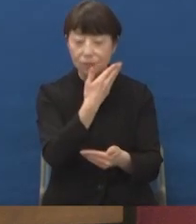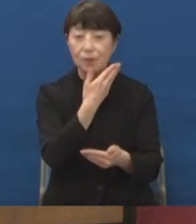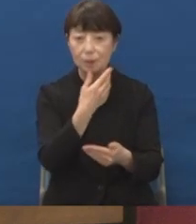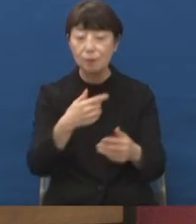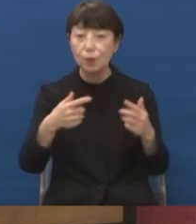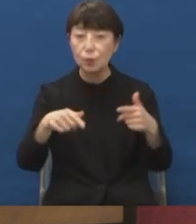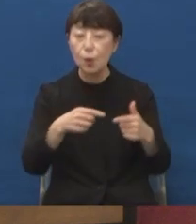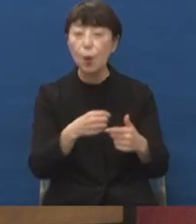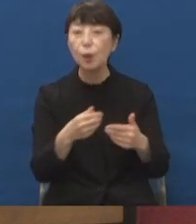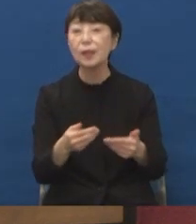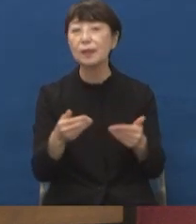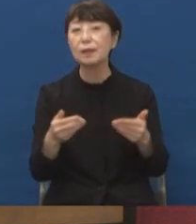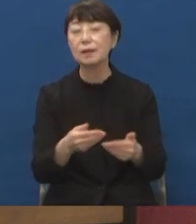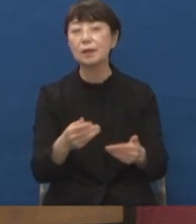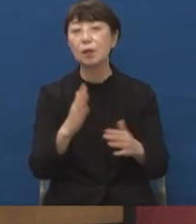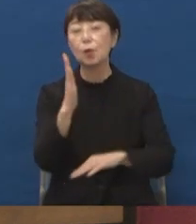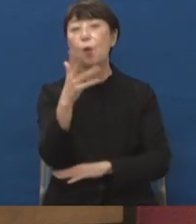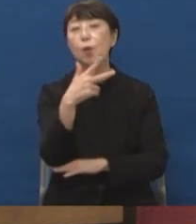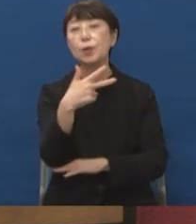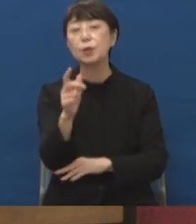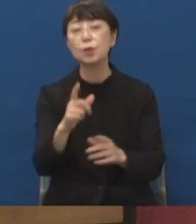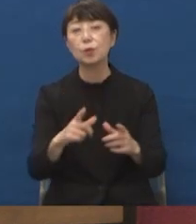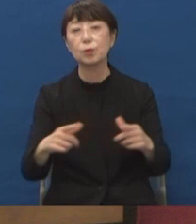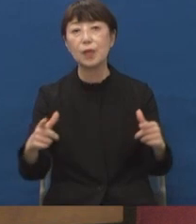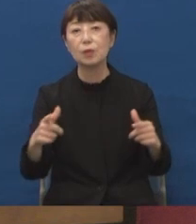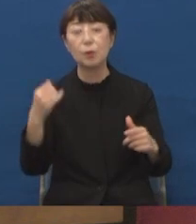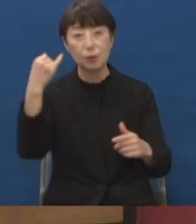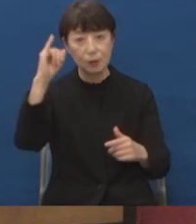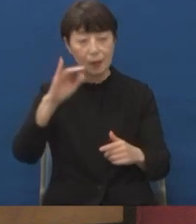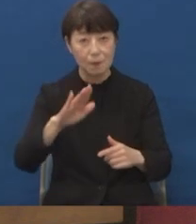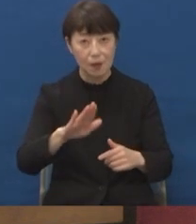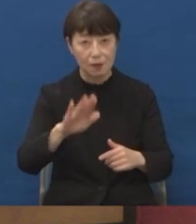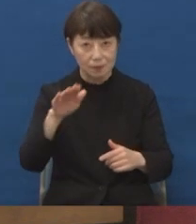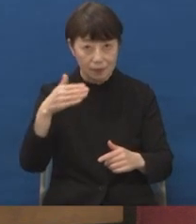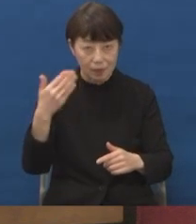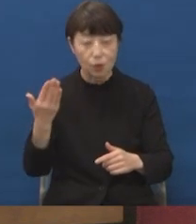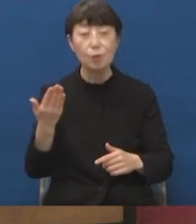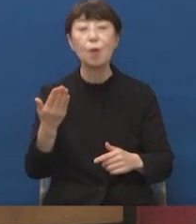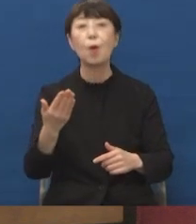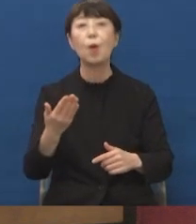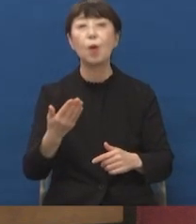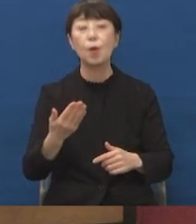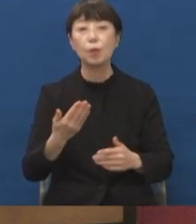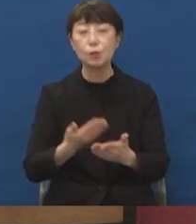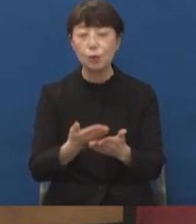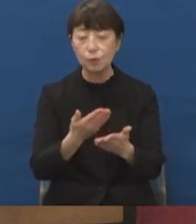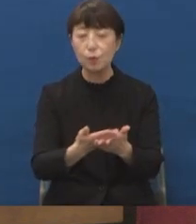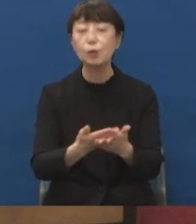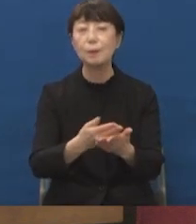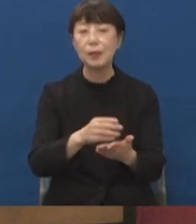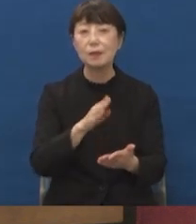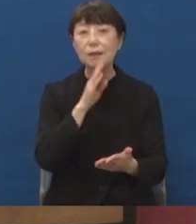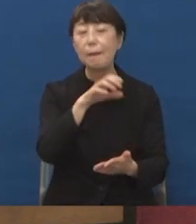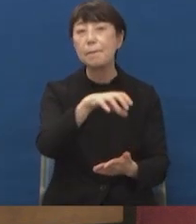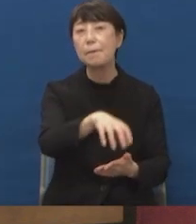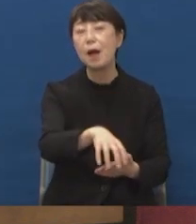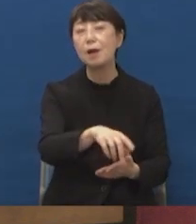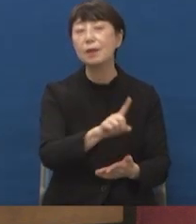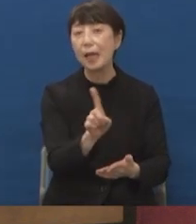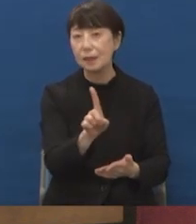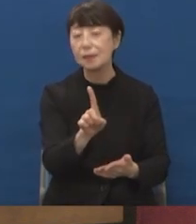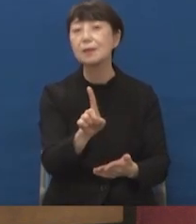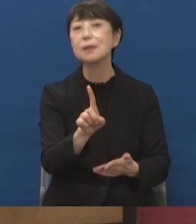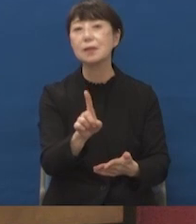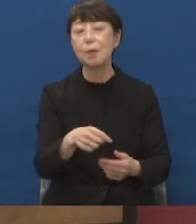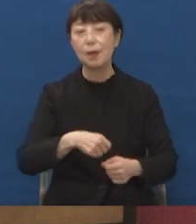増やすと言いますが、現場の教職員が最も強く求めているのは、正規教職員を増